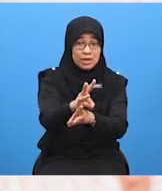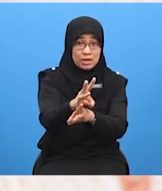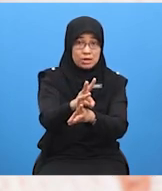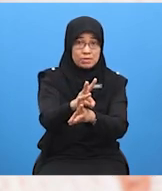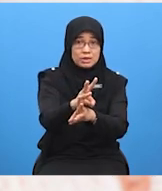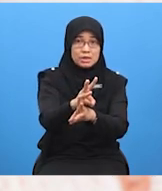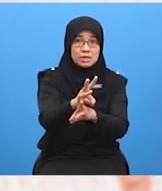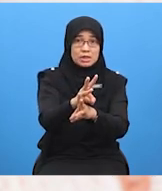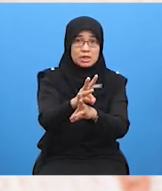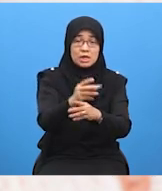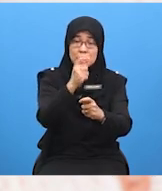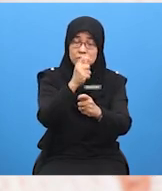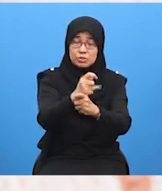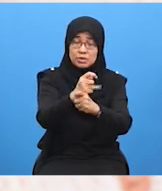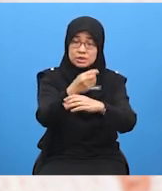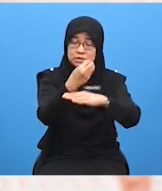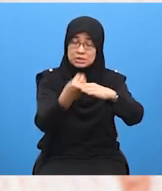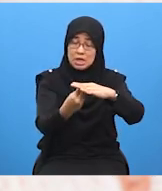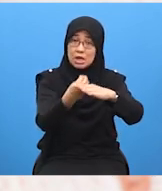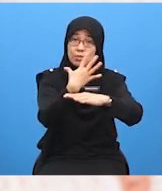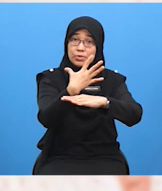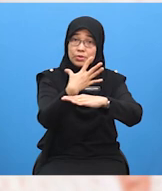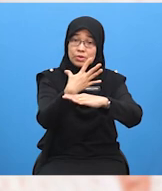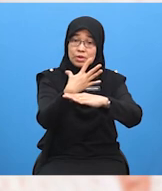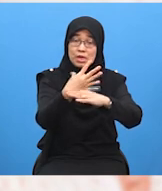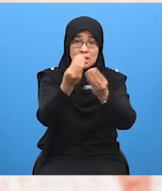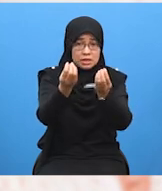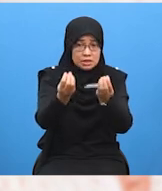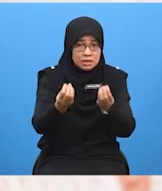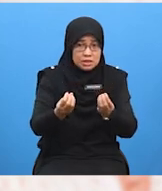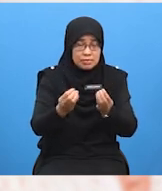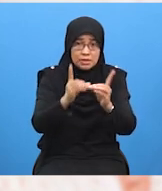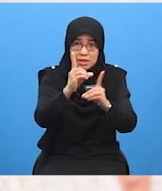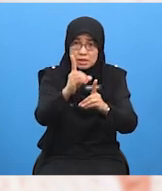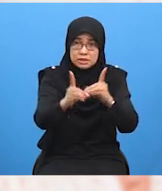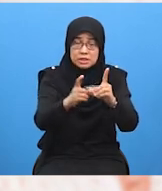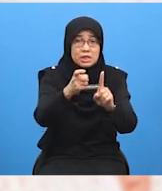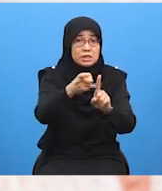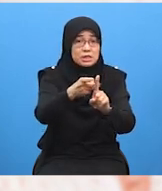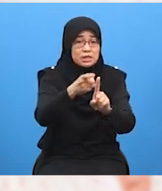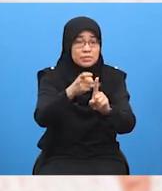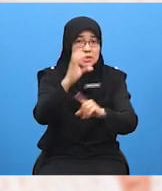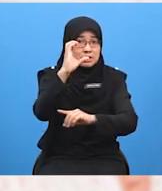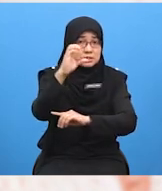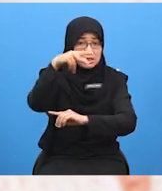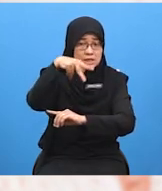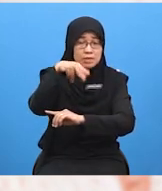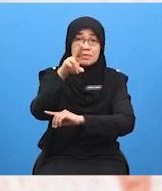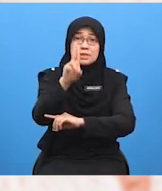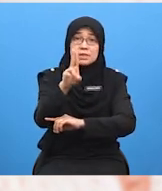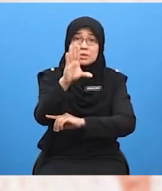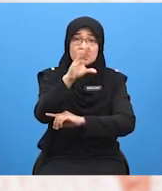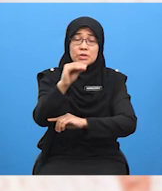Tugas bahagian output pula ialah menerima isyarat daripada CPU